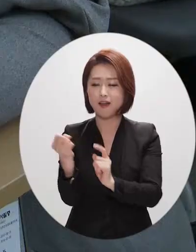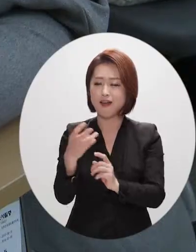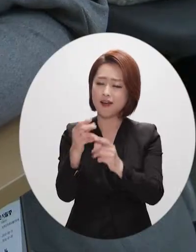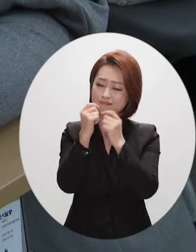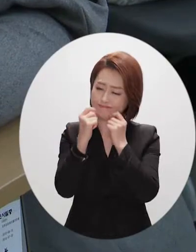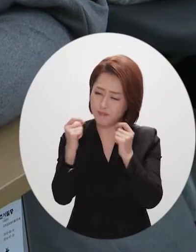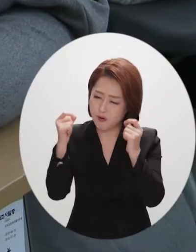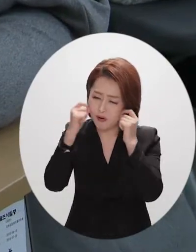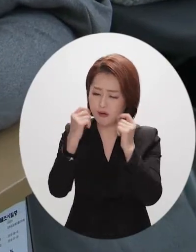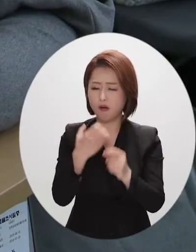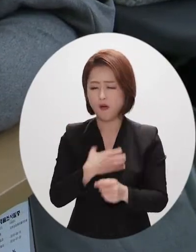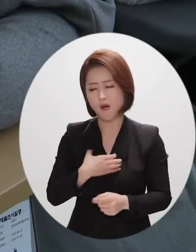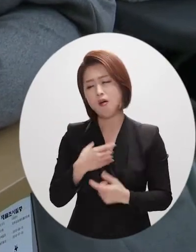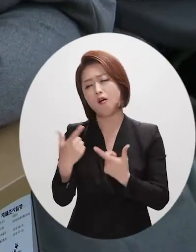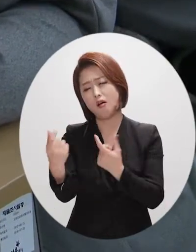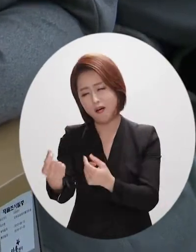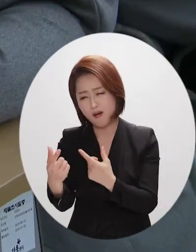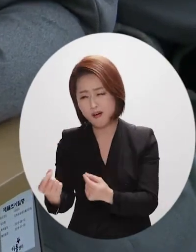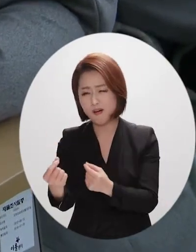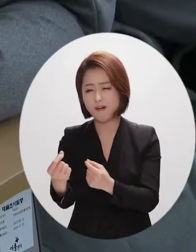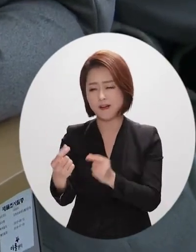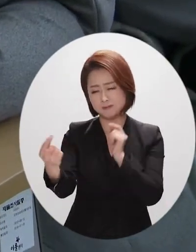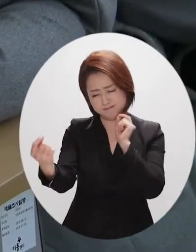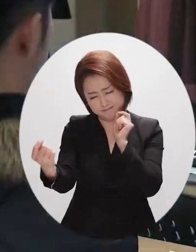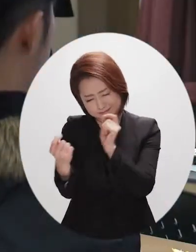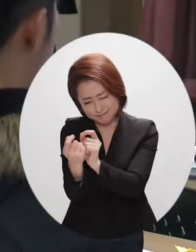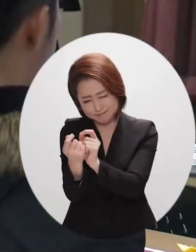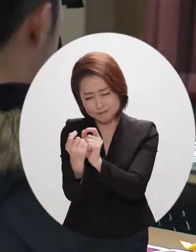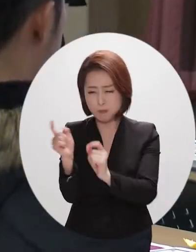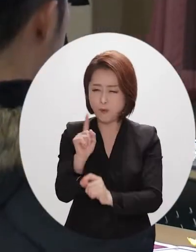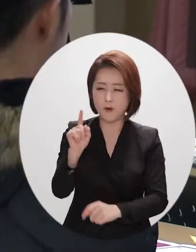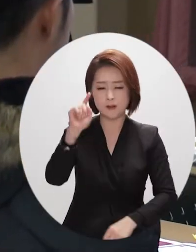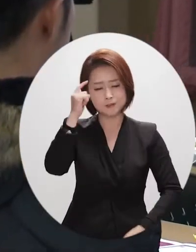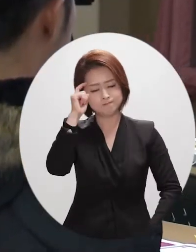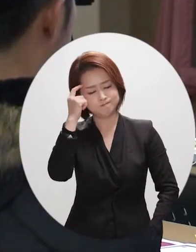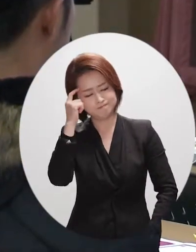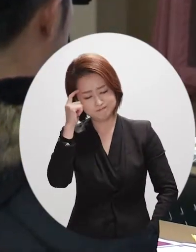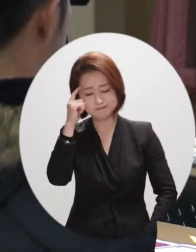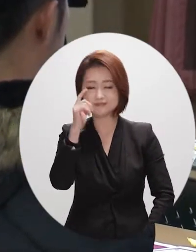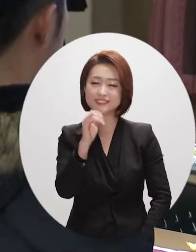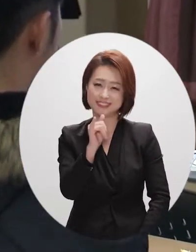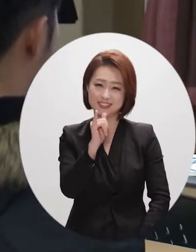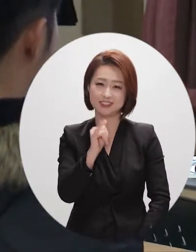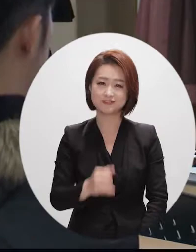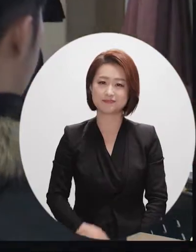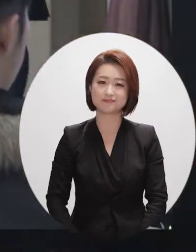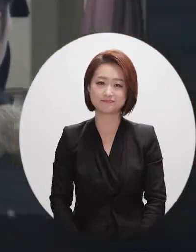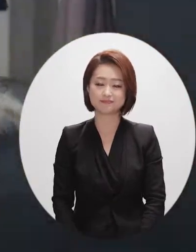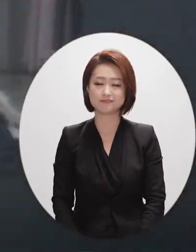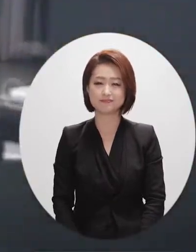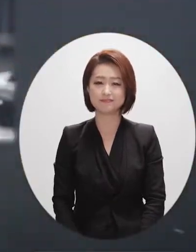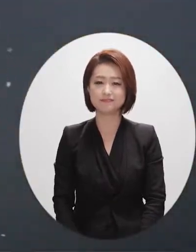함께 웃고 걱정하며 좀 더 한 걸음 나아간 대안이 없는지 머리를 모으고 있습니다